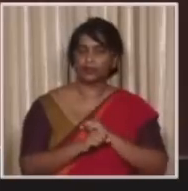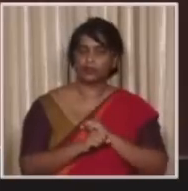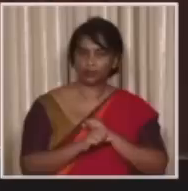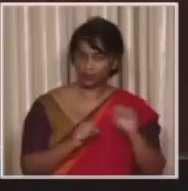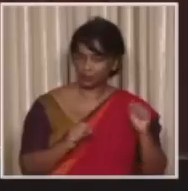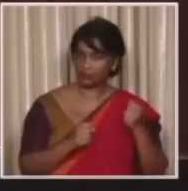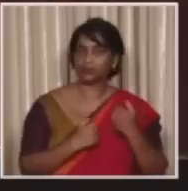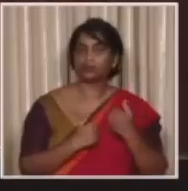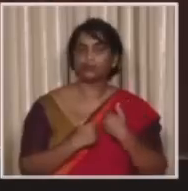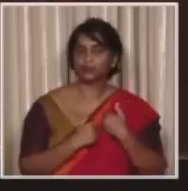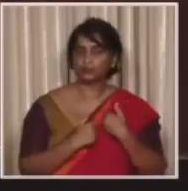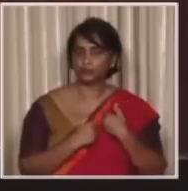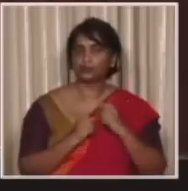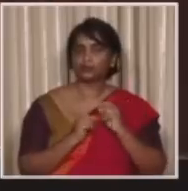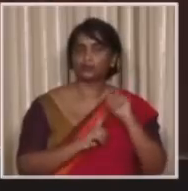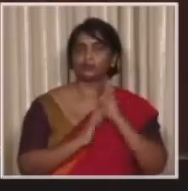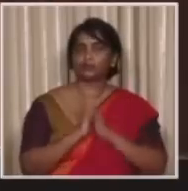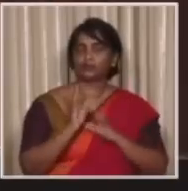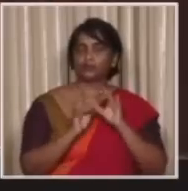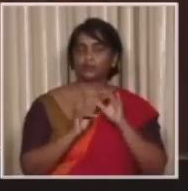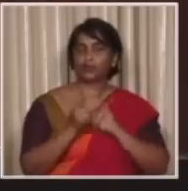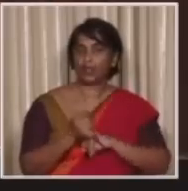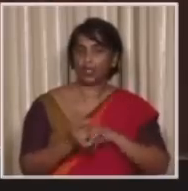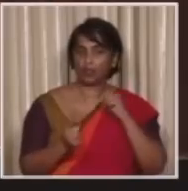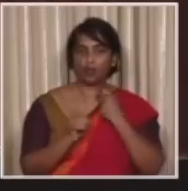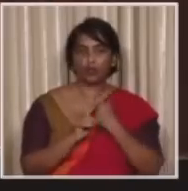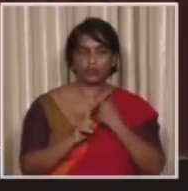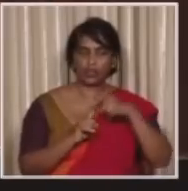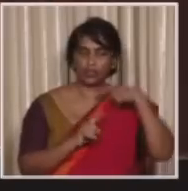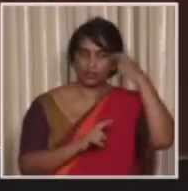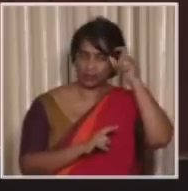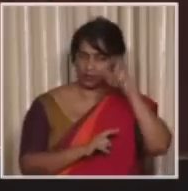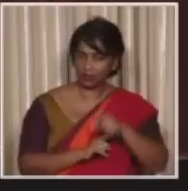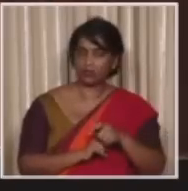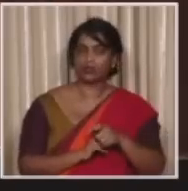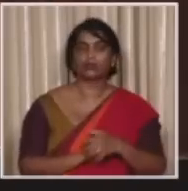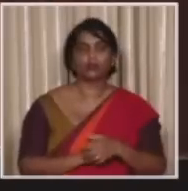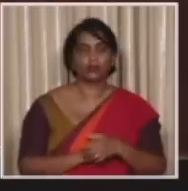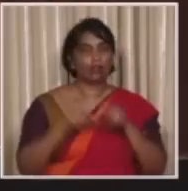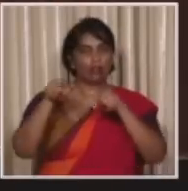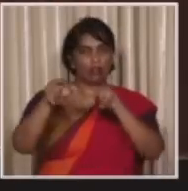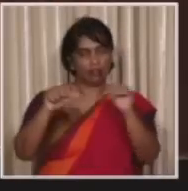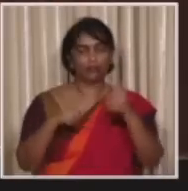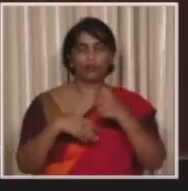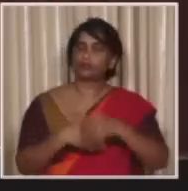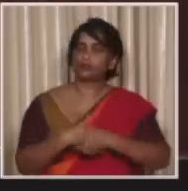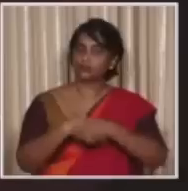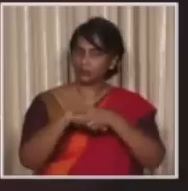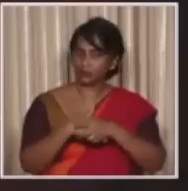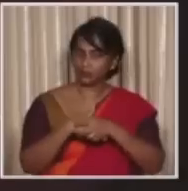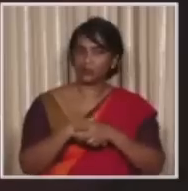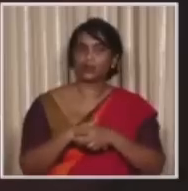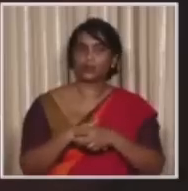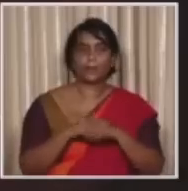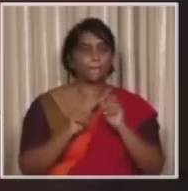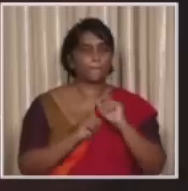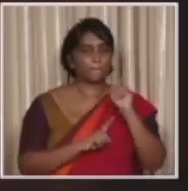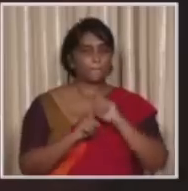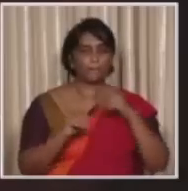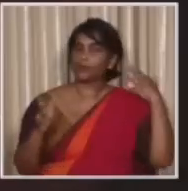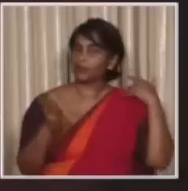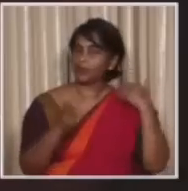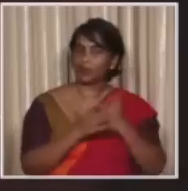ape parlimentu mahale kamtumiya Kushani Rohana Dira mahatmiyata suba patanawa. Me parlimentu